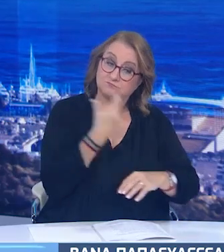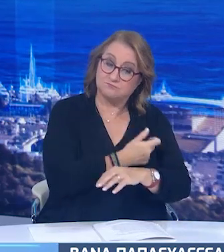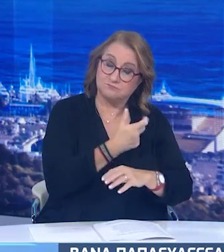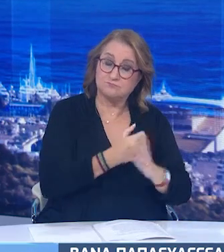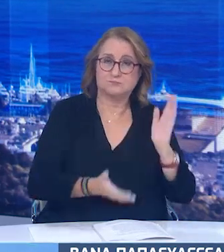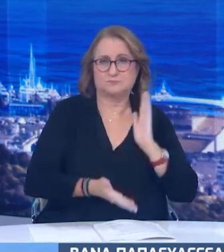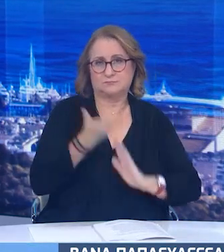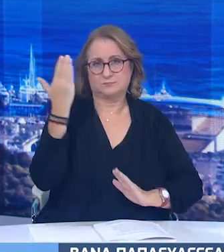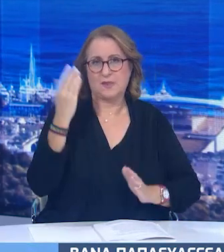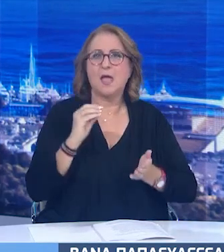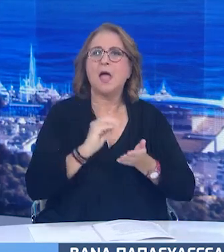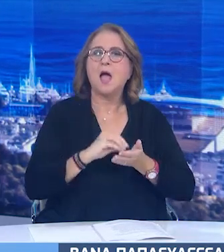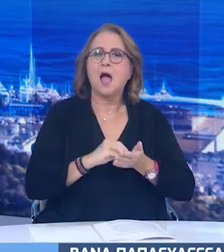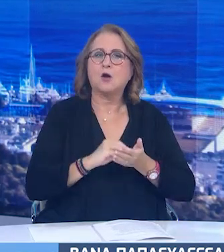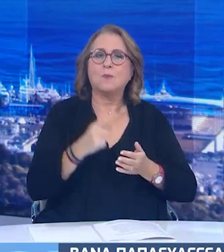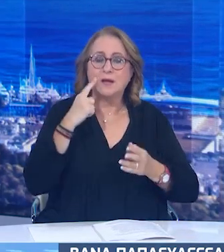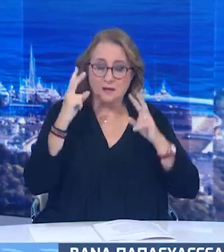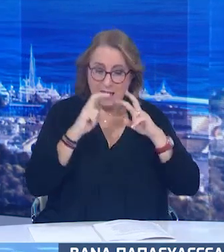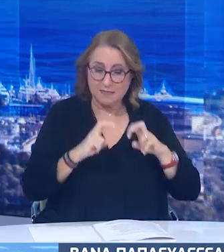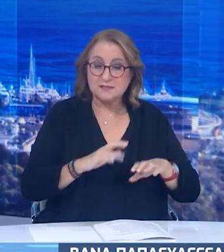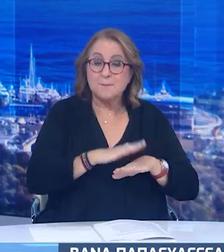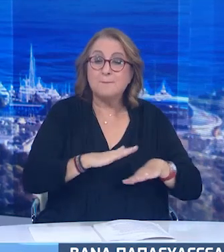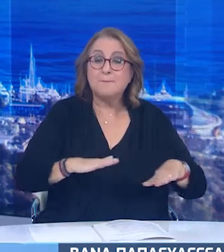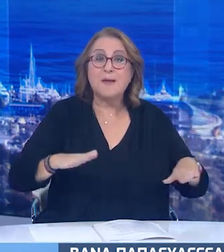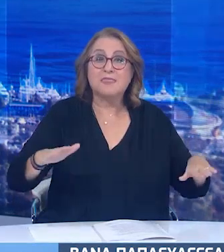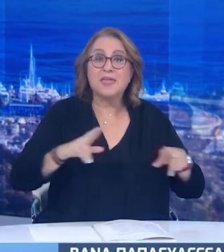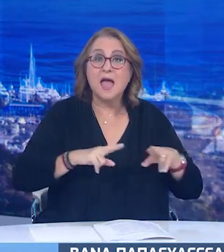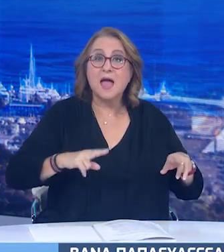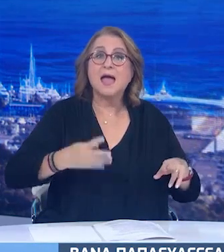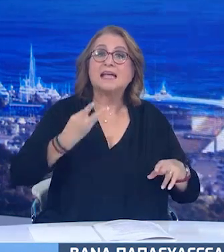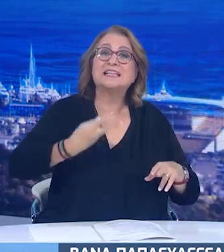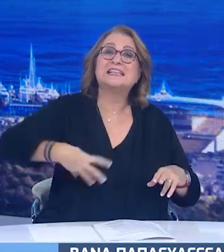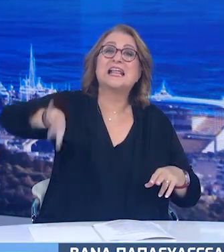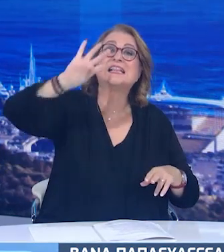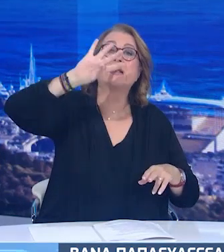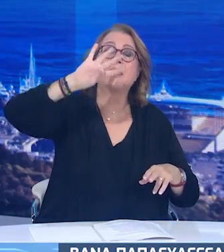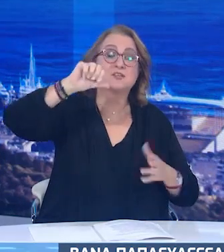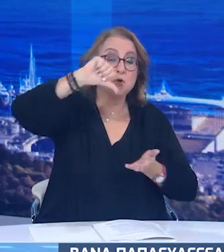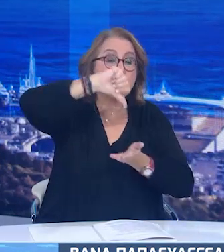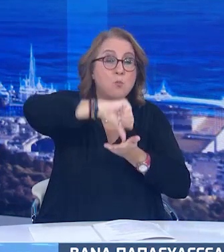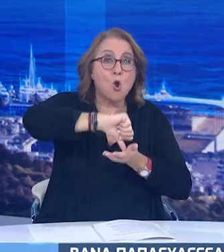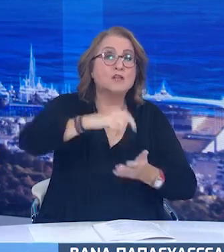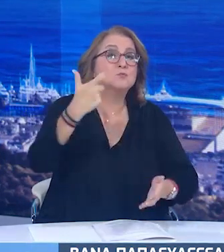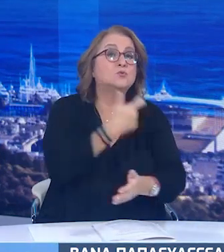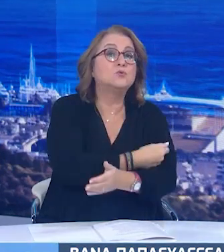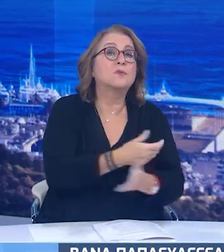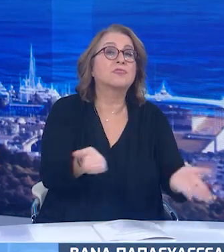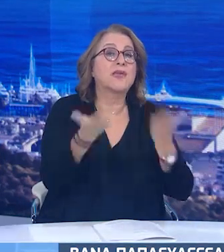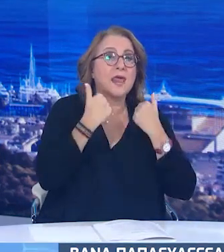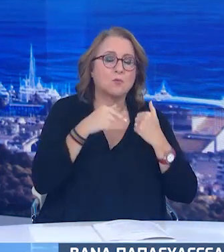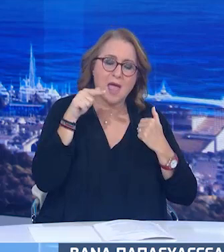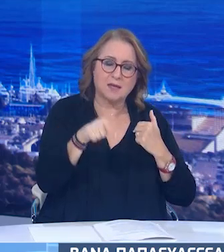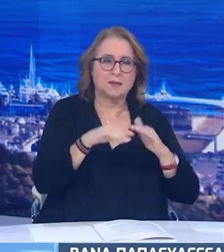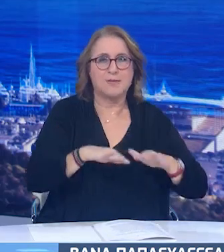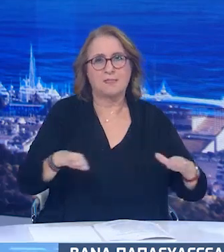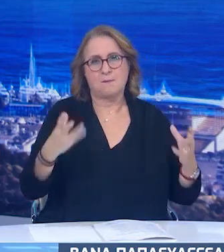CDC έδειξαν ότι ο αριθμός των νοσηλιών των παιδιών ήταν τετραπλάσιος στις πολιτείες με χαμηλή εμβολιαστική κάλυψη, ενώ